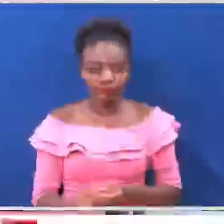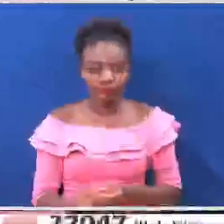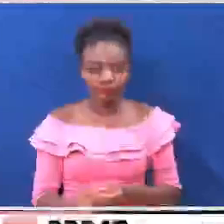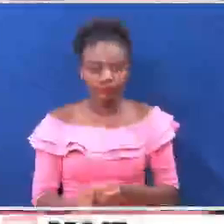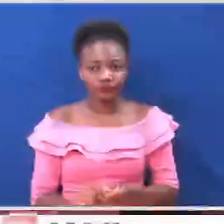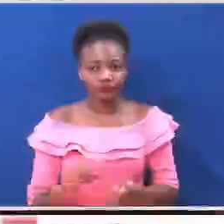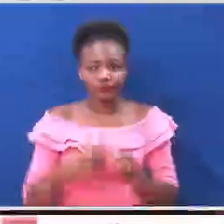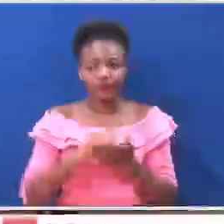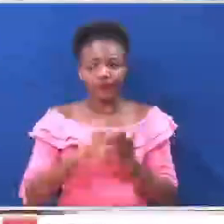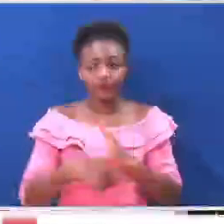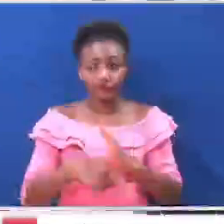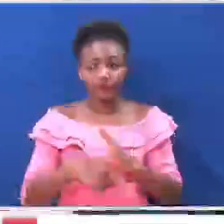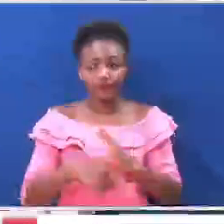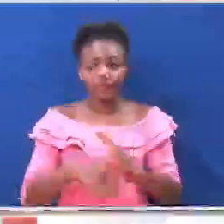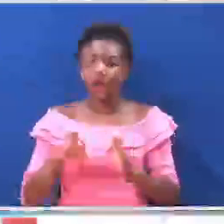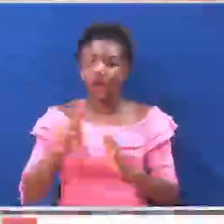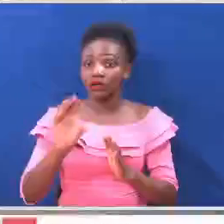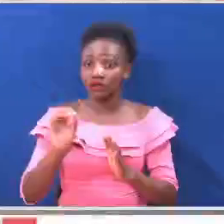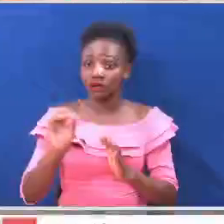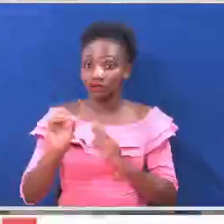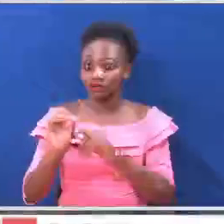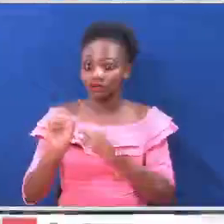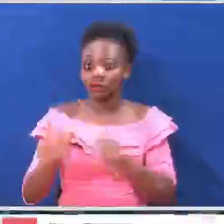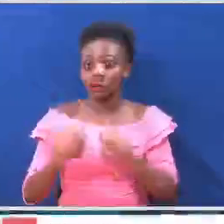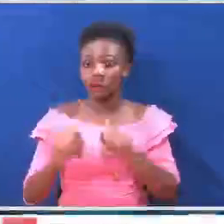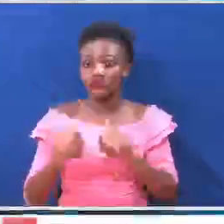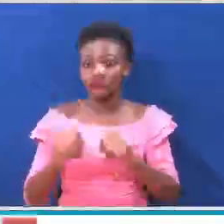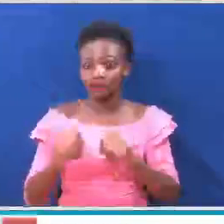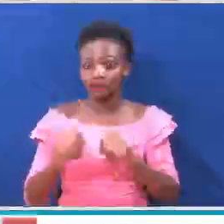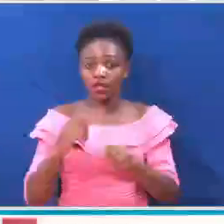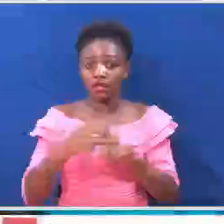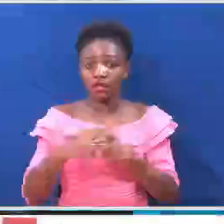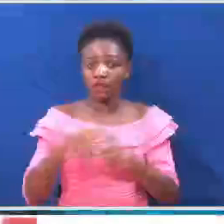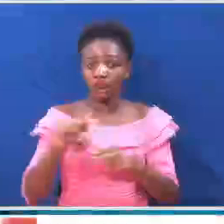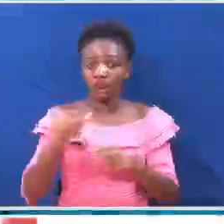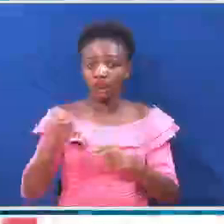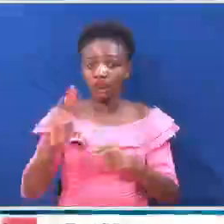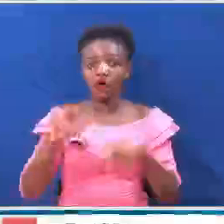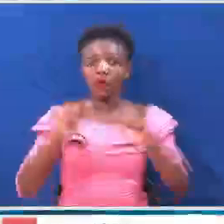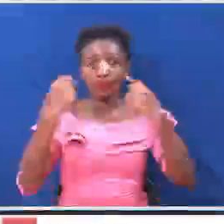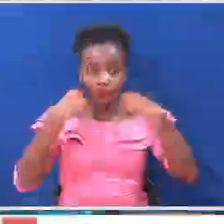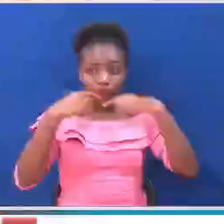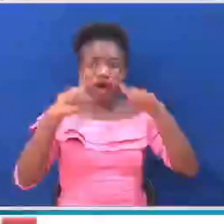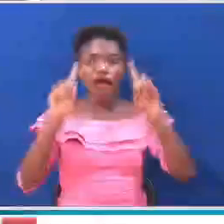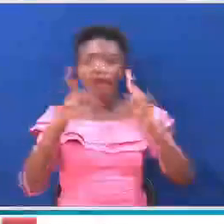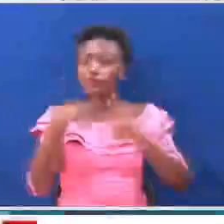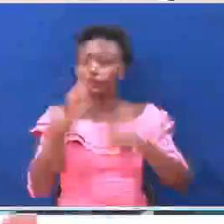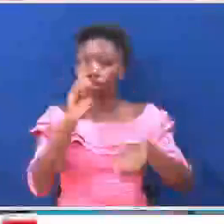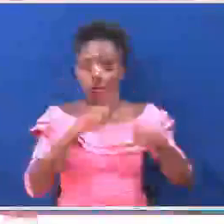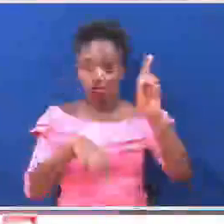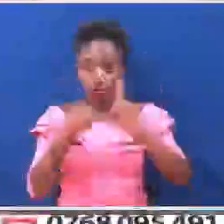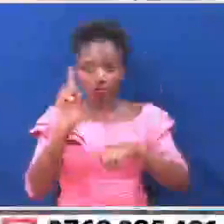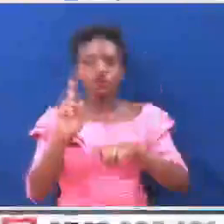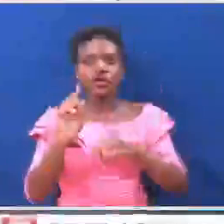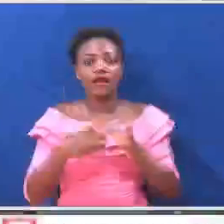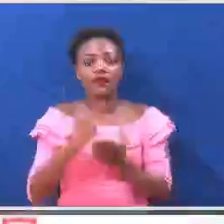kile ambapo Afisa wa uchaguzi abuakar Yusuf atakuwa ndiye mwenye kutangaza matokeo ya Nani atakayechukua